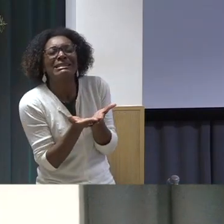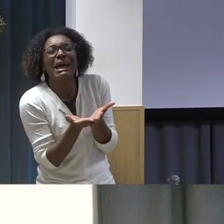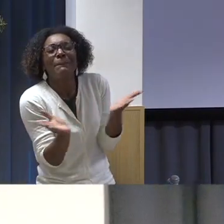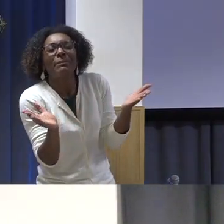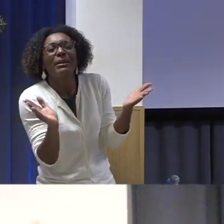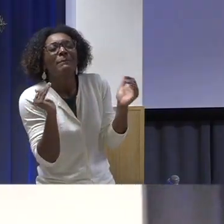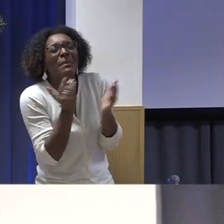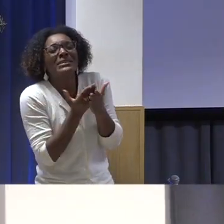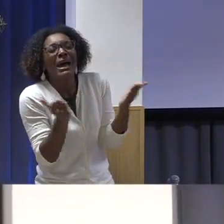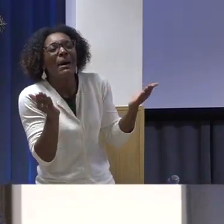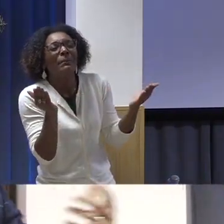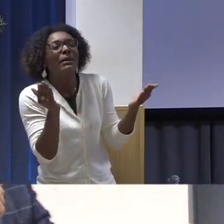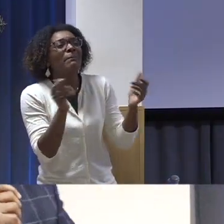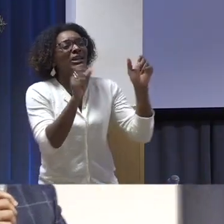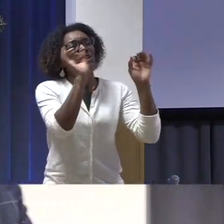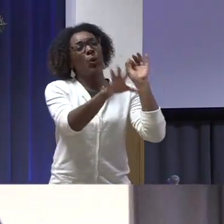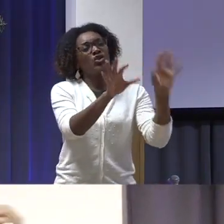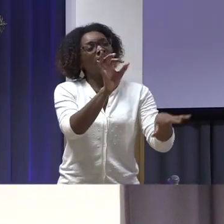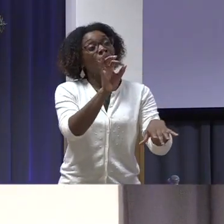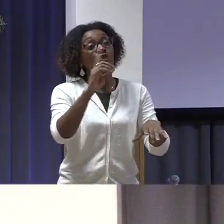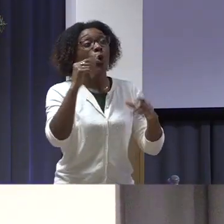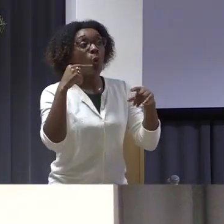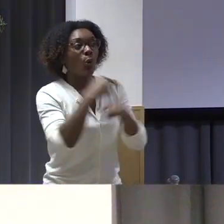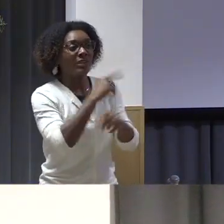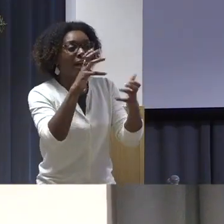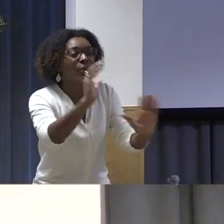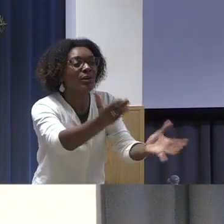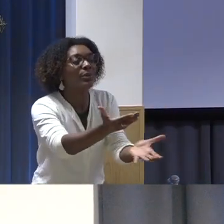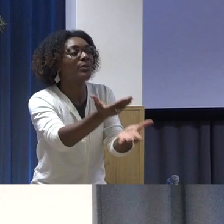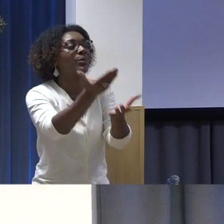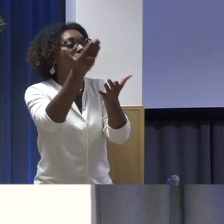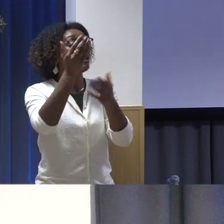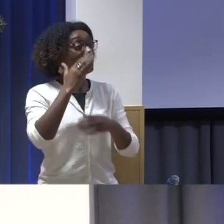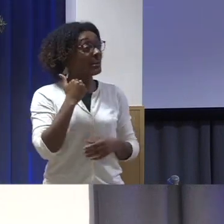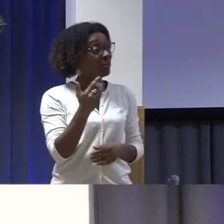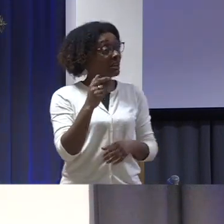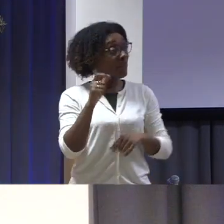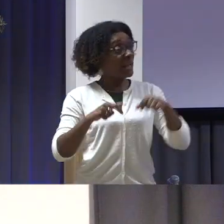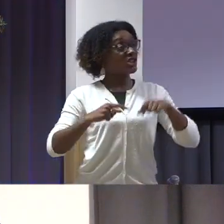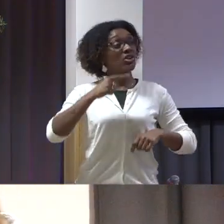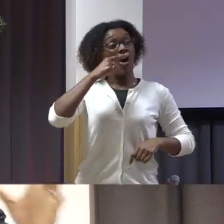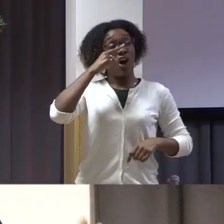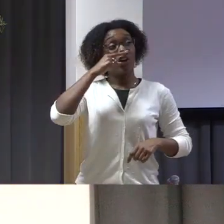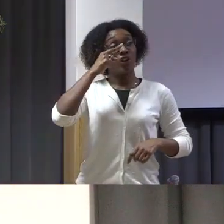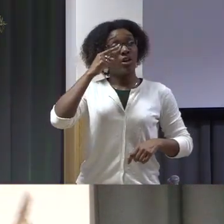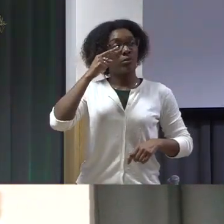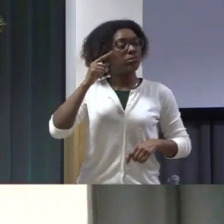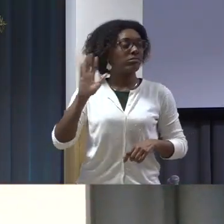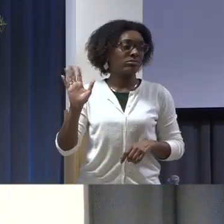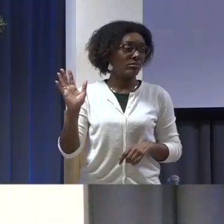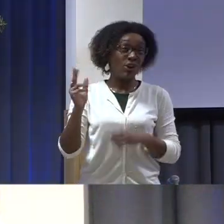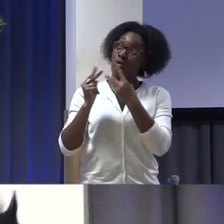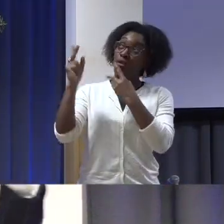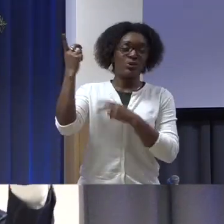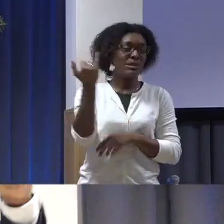choses rejeter les choses banales raison pour laquelle l'orgueil devant dieu est quelque chose de totalement absurde se